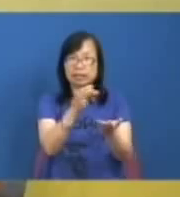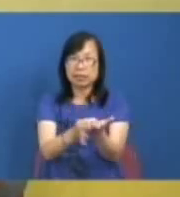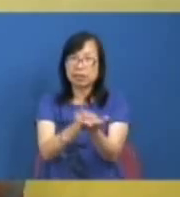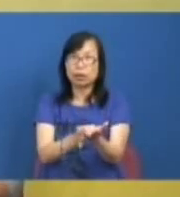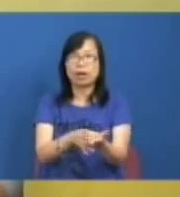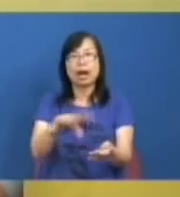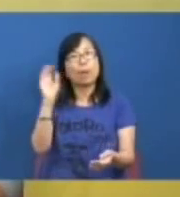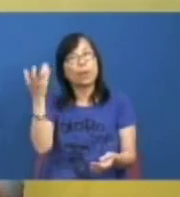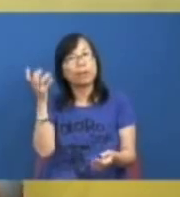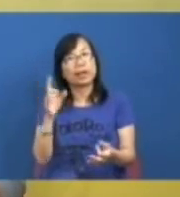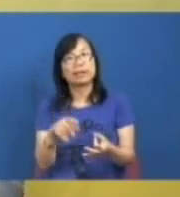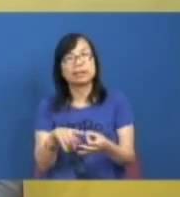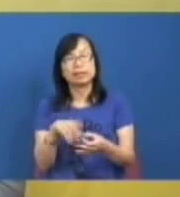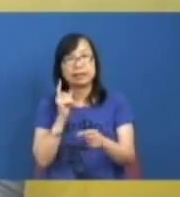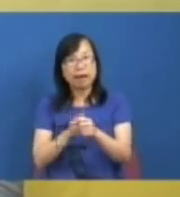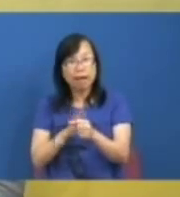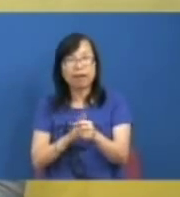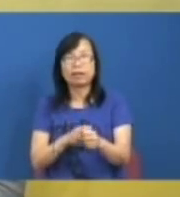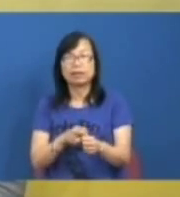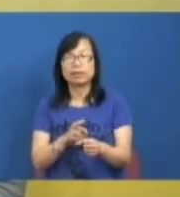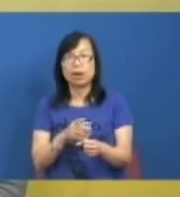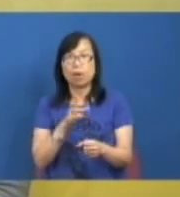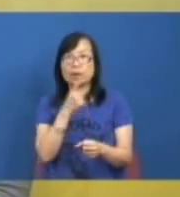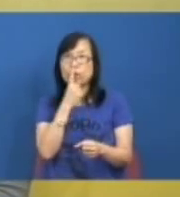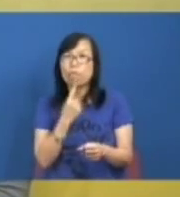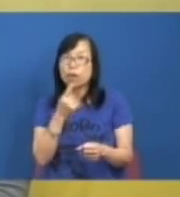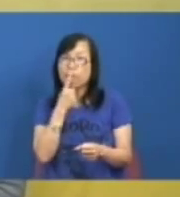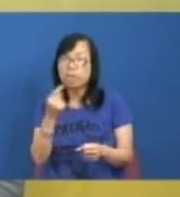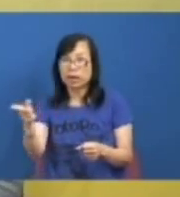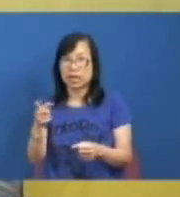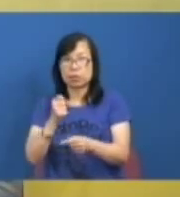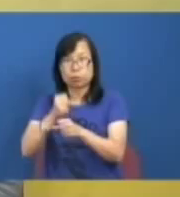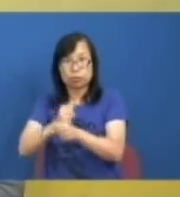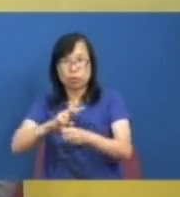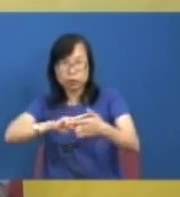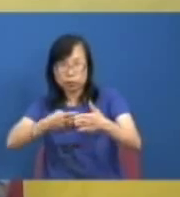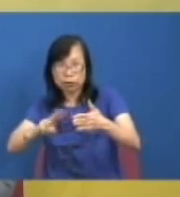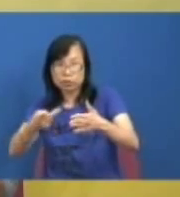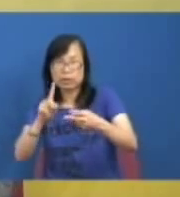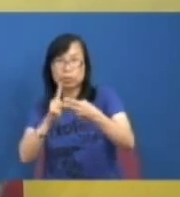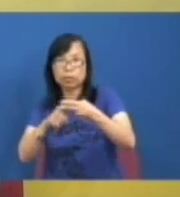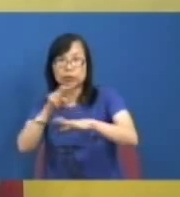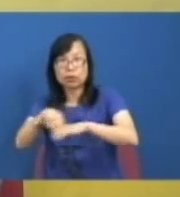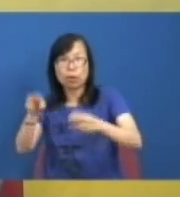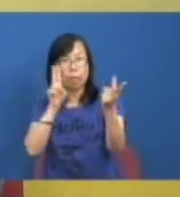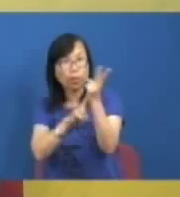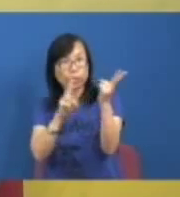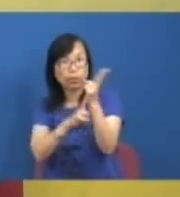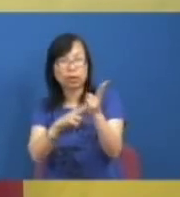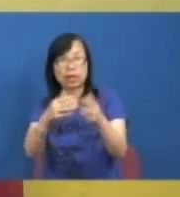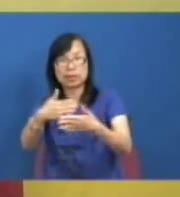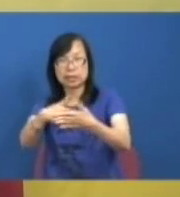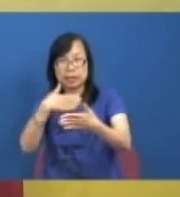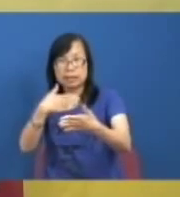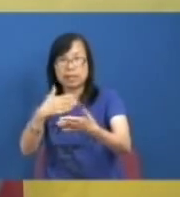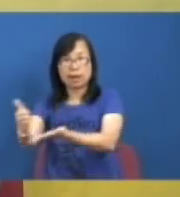喺黃大仙啦，或者喺唔同嘅，或者喺紅磡啊，你都做咗好多改善嘅工程啦、旺角啦。咁早前咧，我